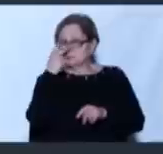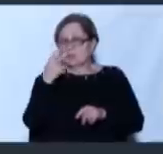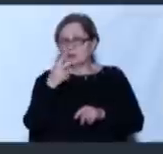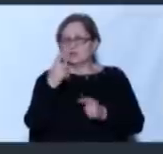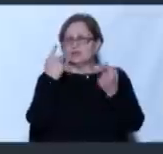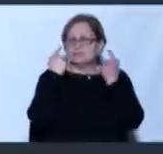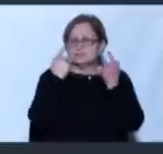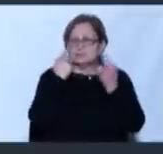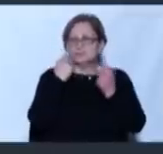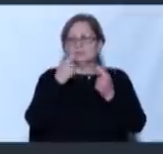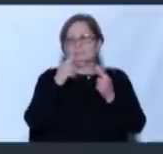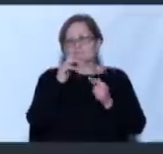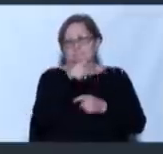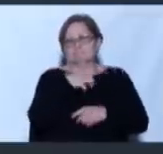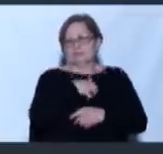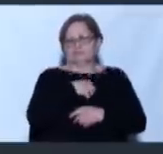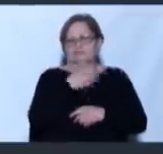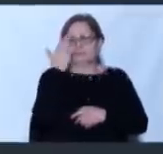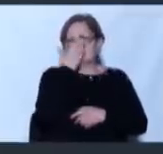საქართველო თუ უნდა იდგეს